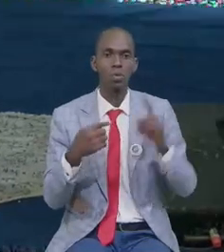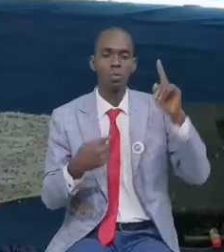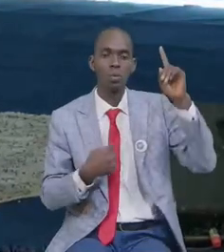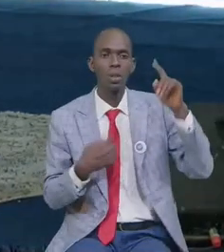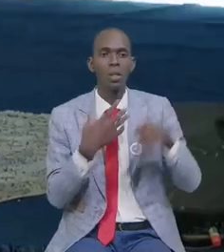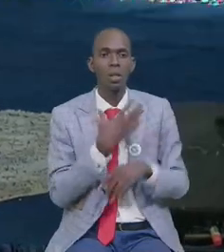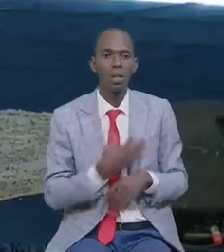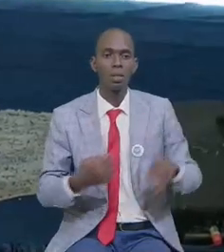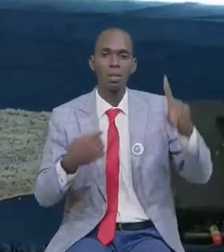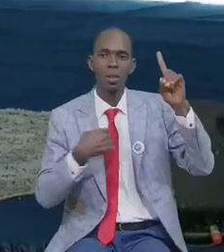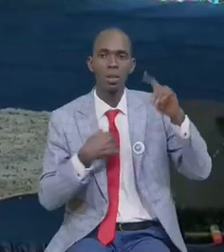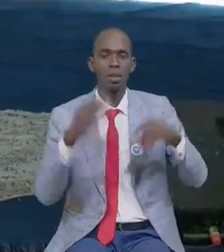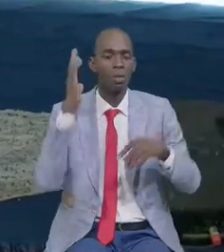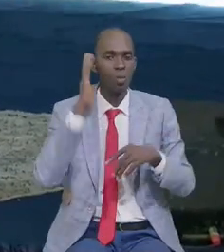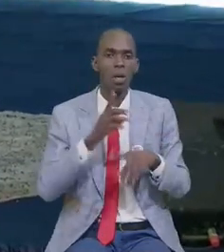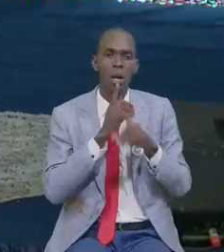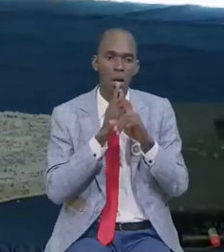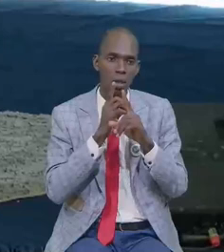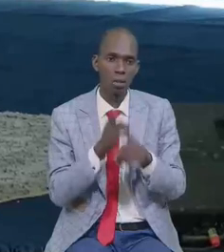vous exaucerai.